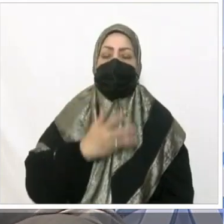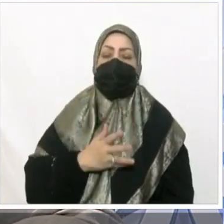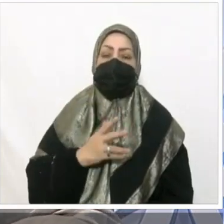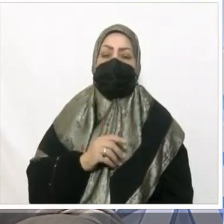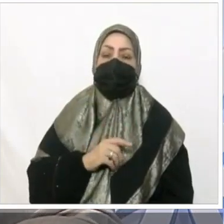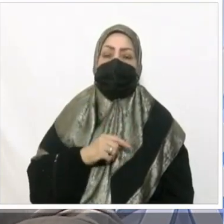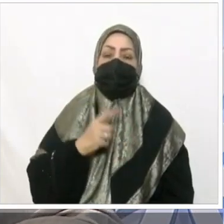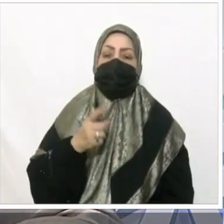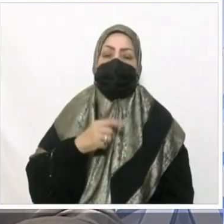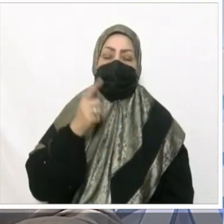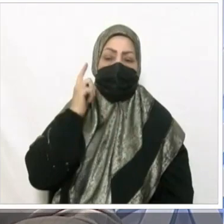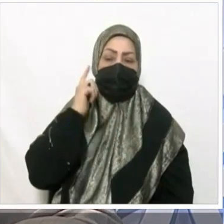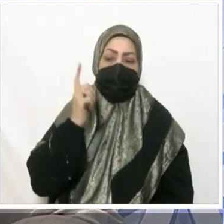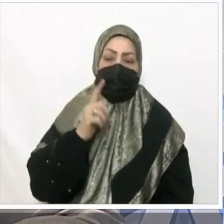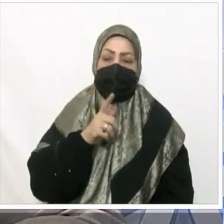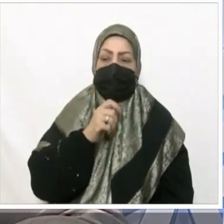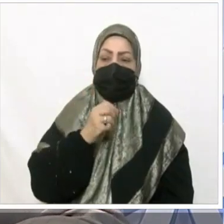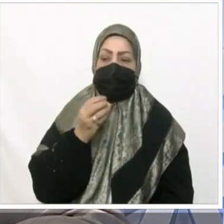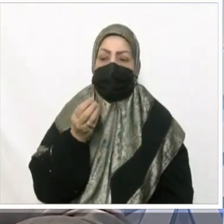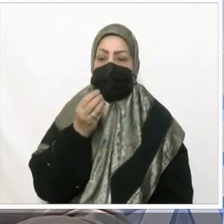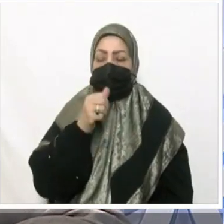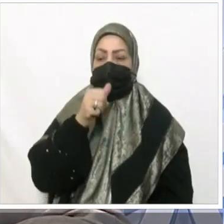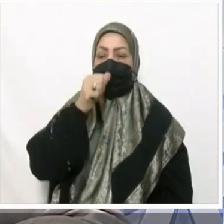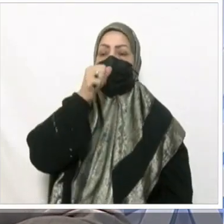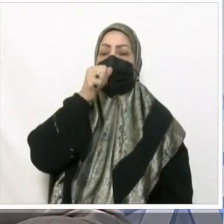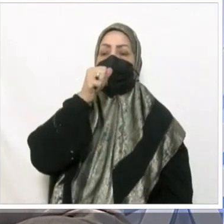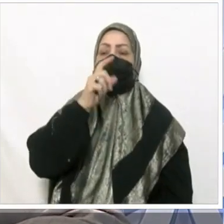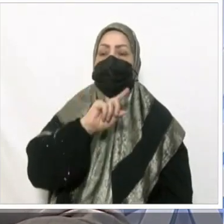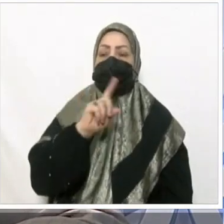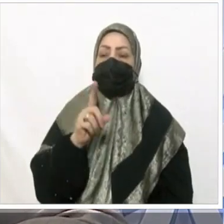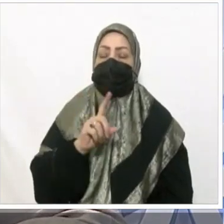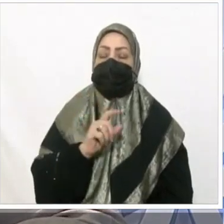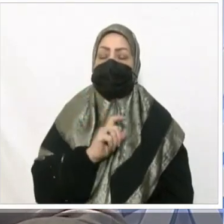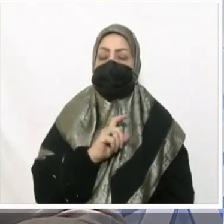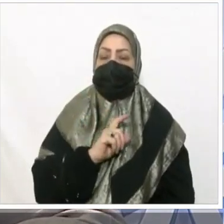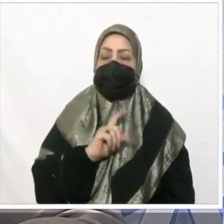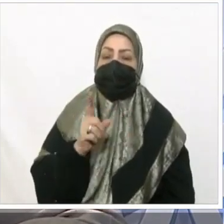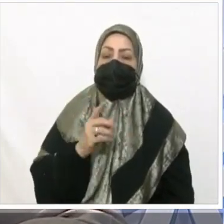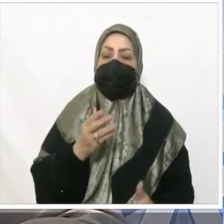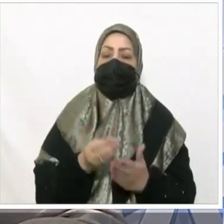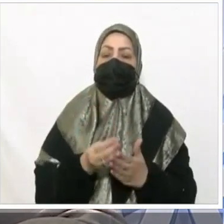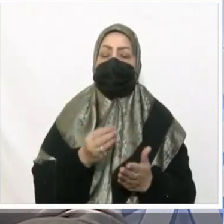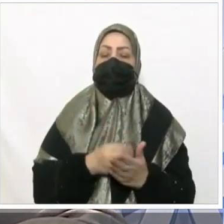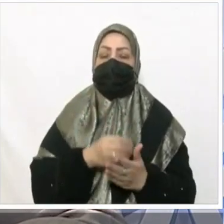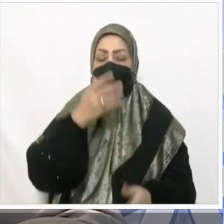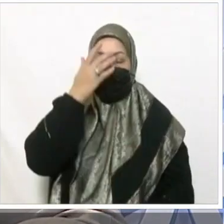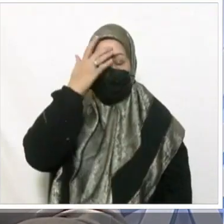يردها، هذه رأي تكلموا فيها الفقهاء، منهم من حملها على الأذان الأول،